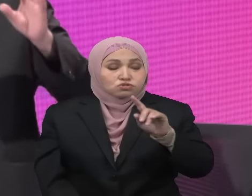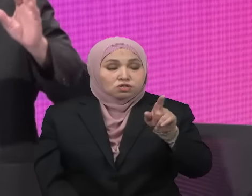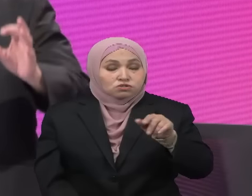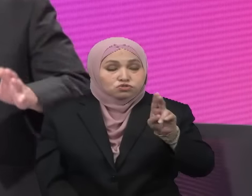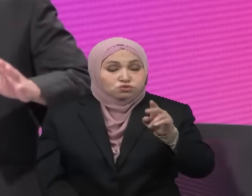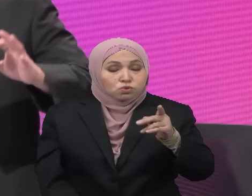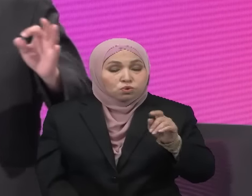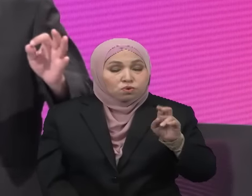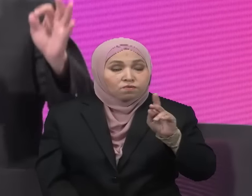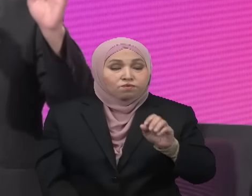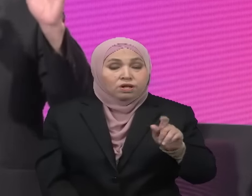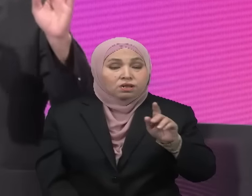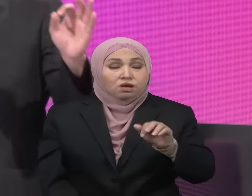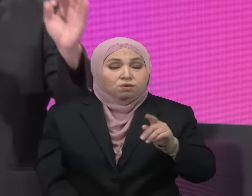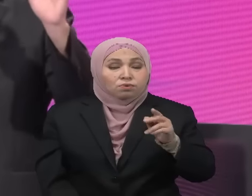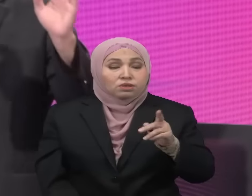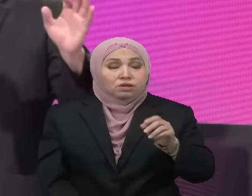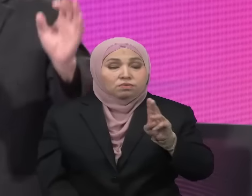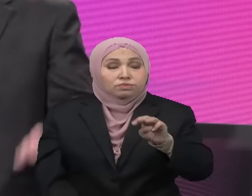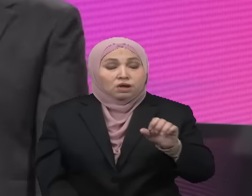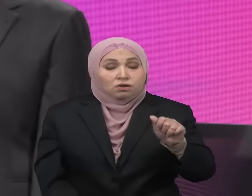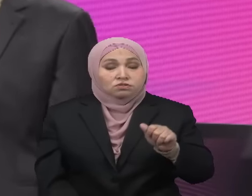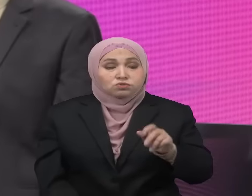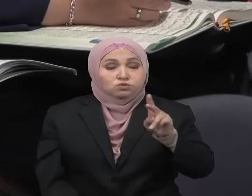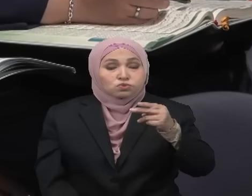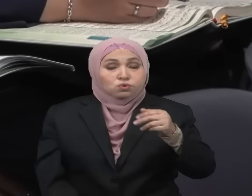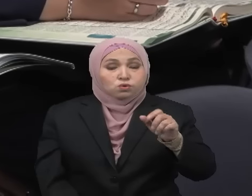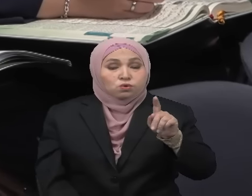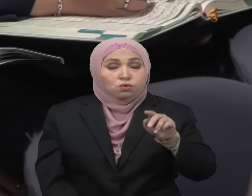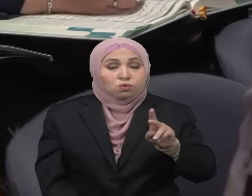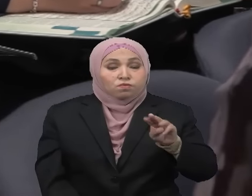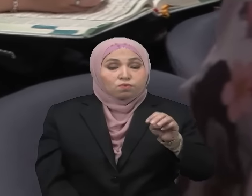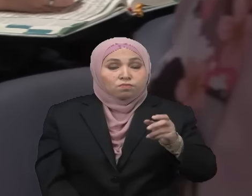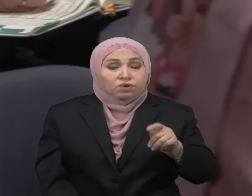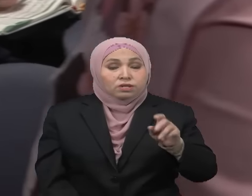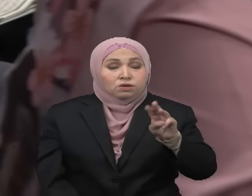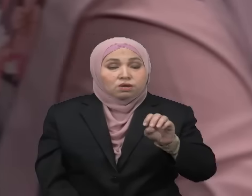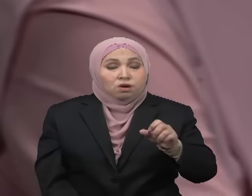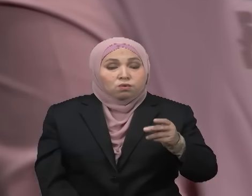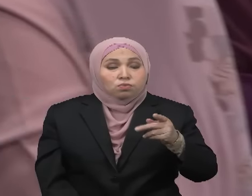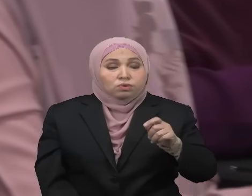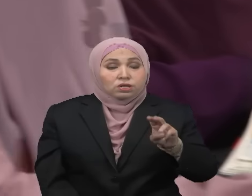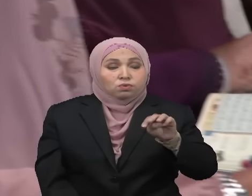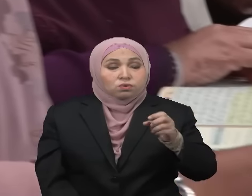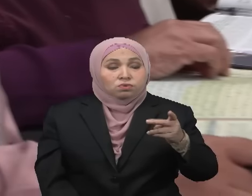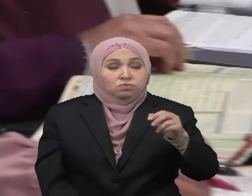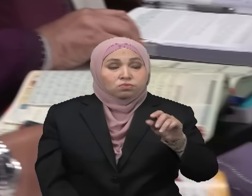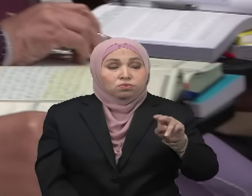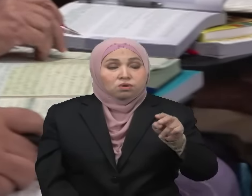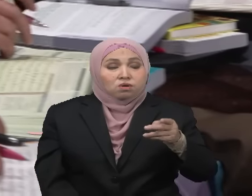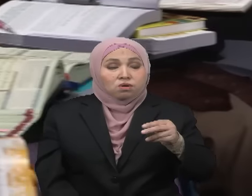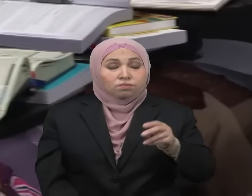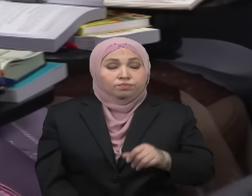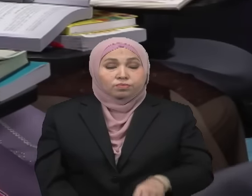Zuhrufal qawli ghurura. Zuhrufal qawli ghurura.